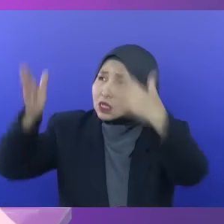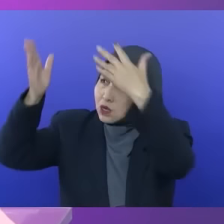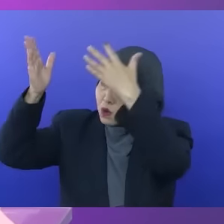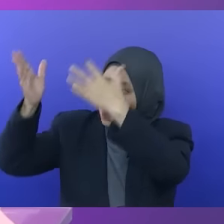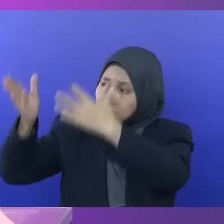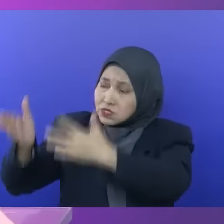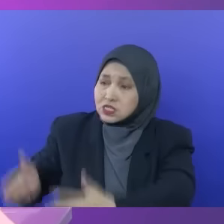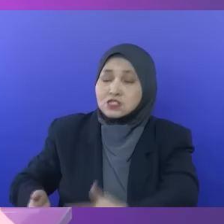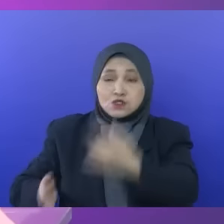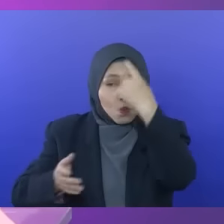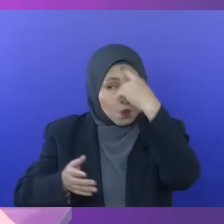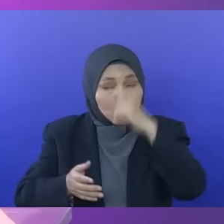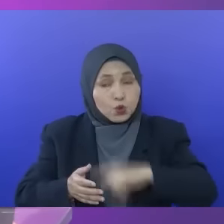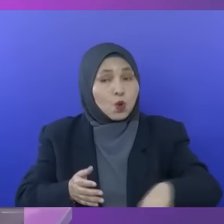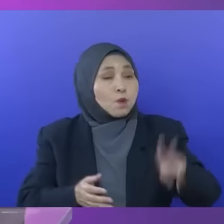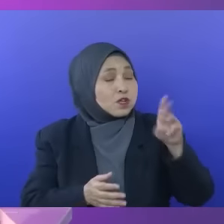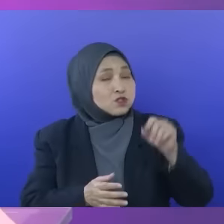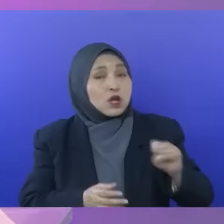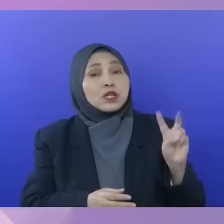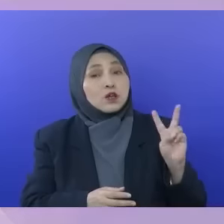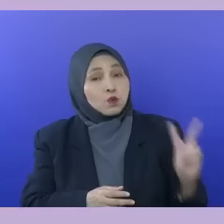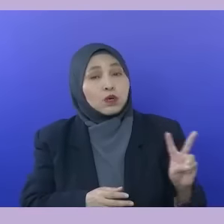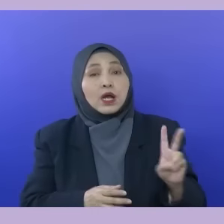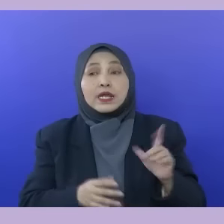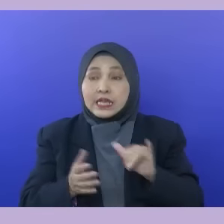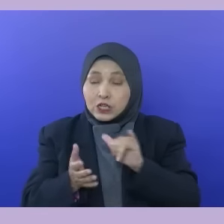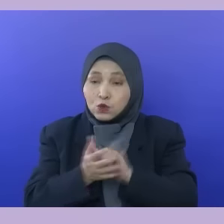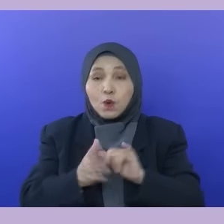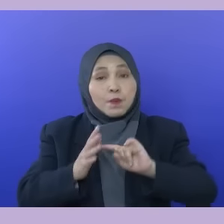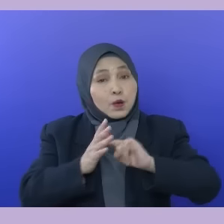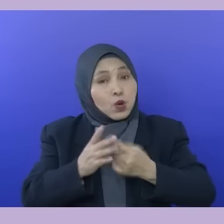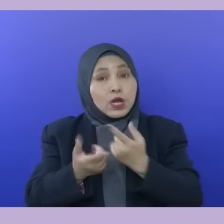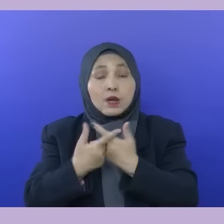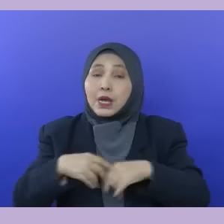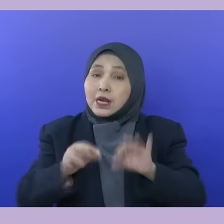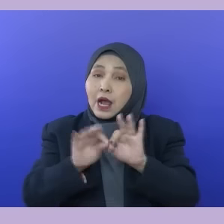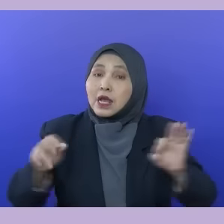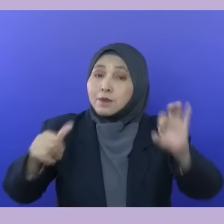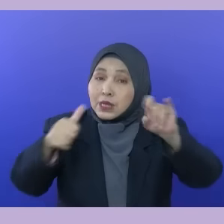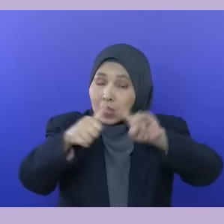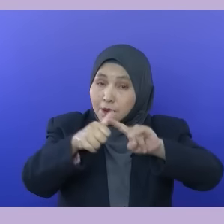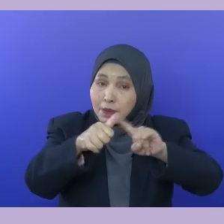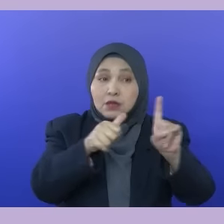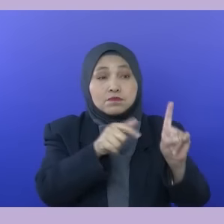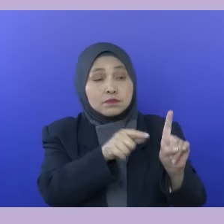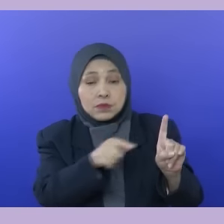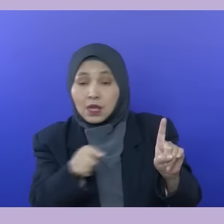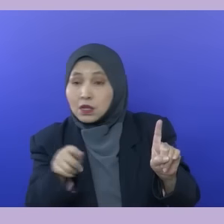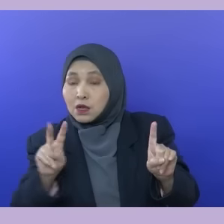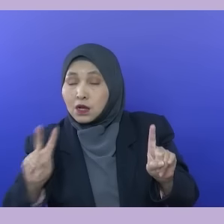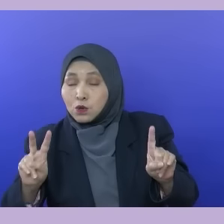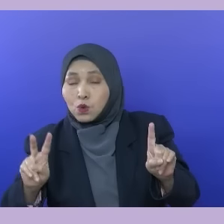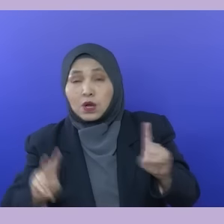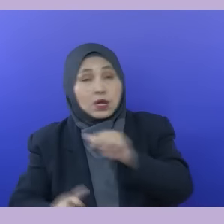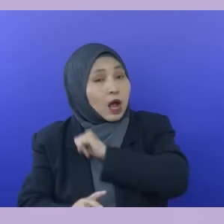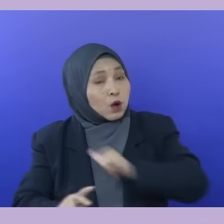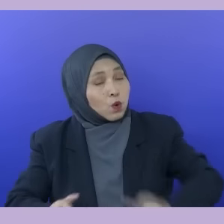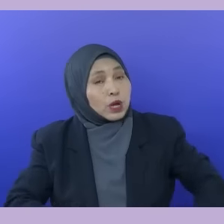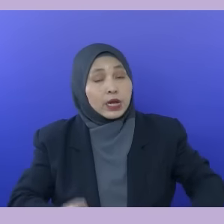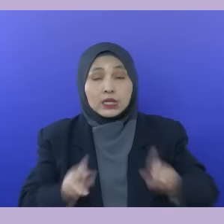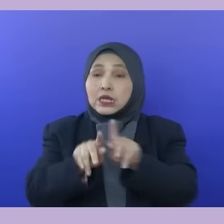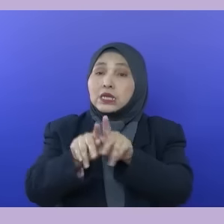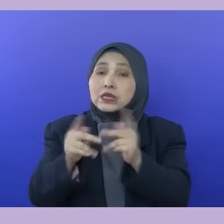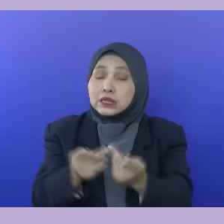bagi halaman yang kedua ini yaitu ayat yang pertama hingga ayat yang kedua keagungan Kitab Alquran